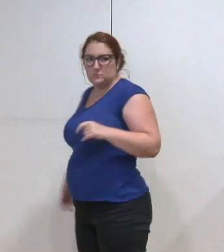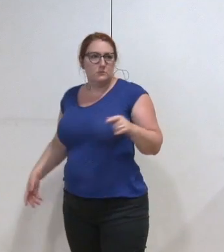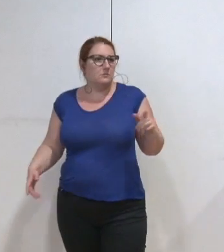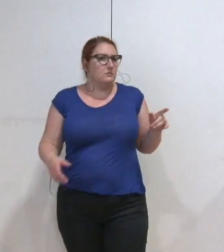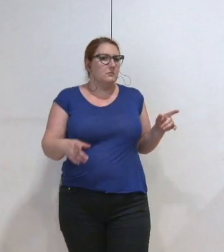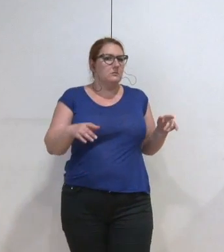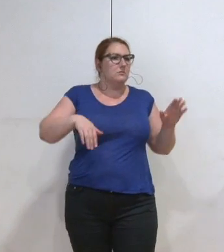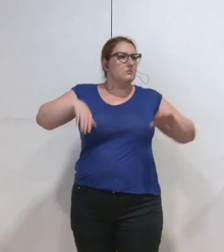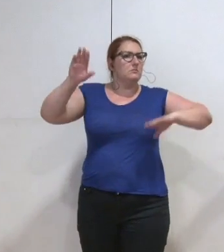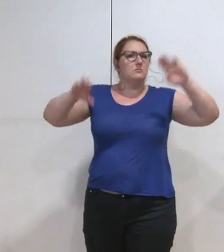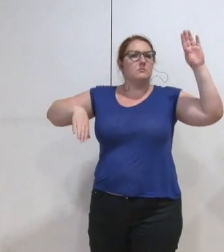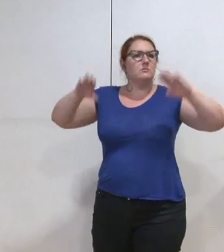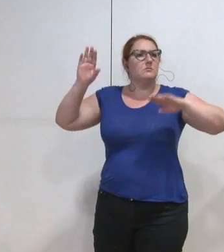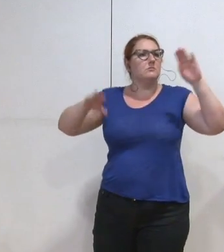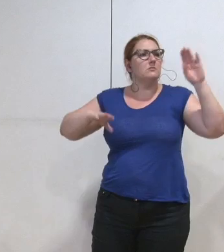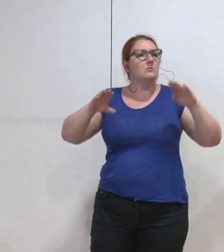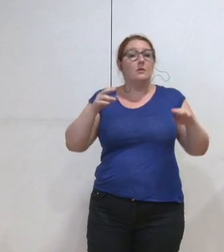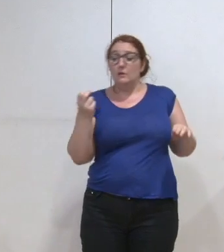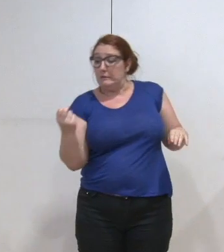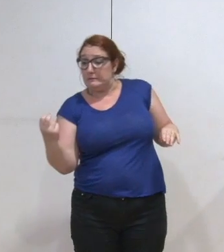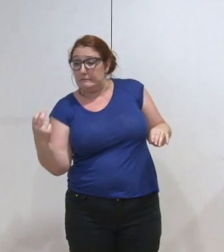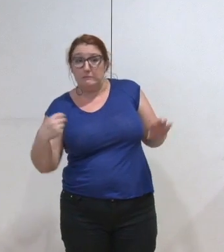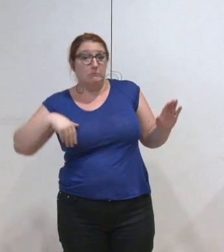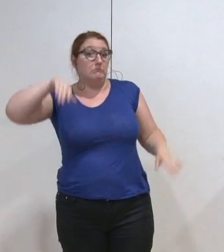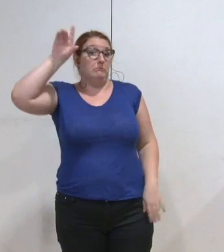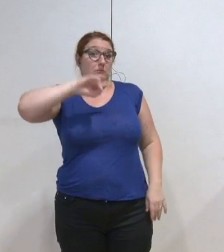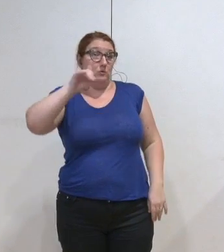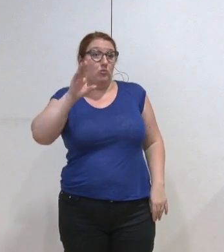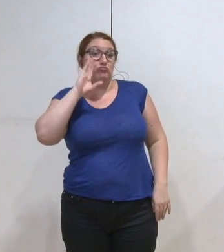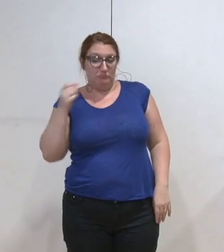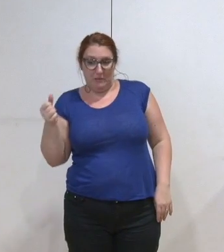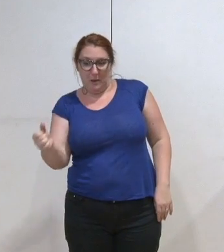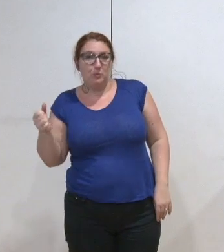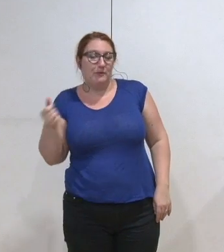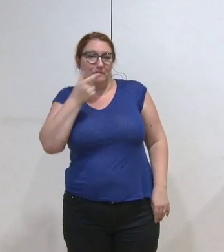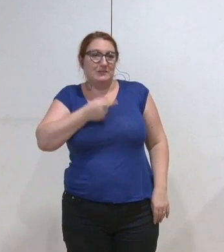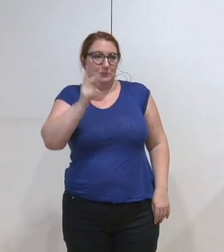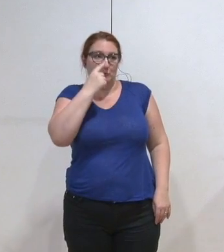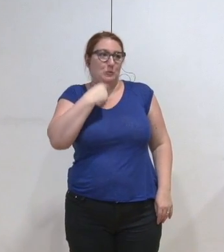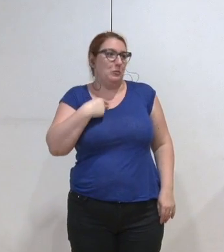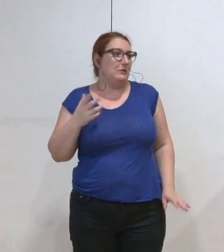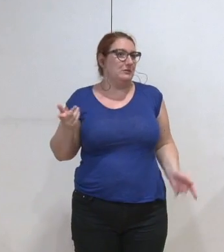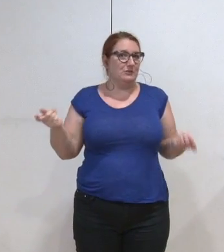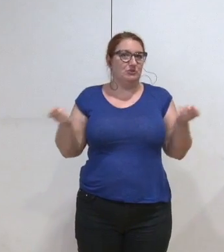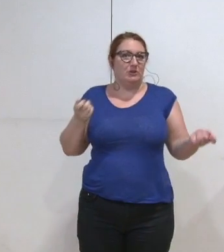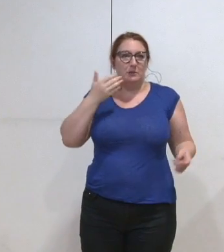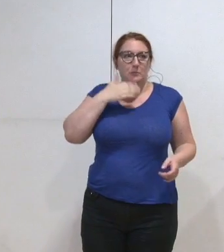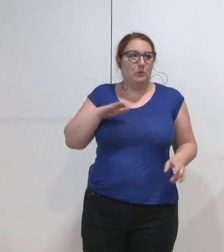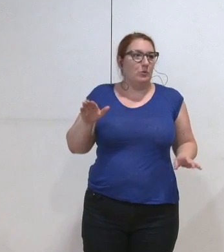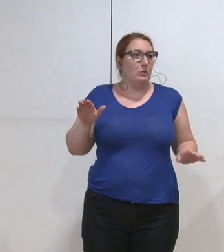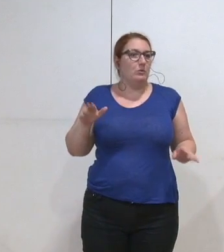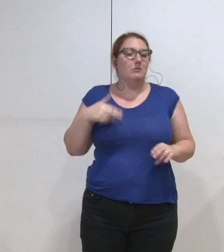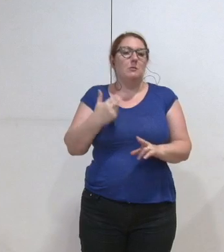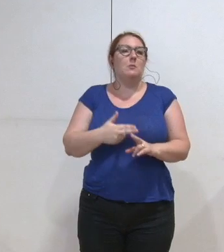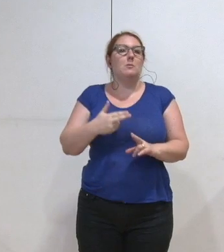hasard si jamais votre bouton clignote et que vous ne demandez pas la parole vous avez le droit de raappuyer sur le bouton ce sera plus facile pour moi pour gérer sans citer de